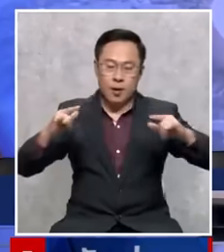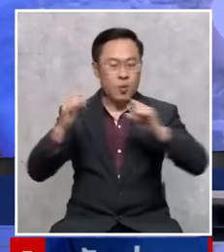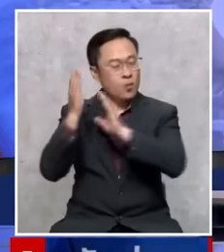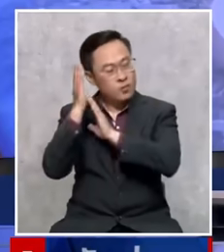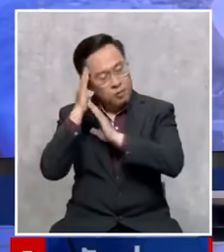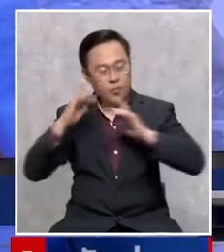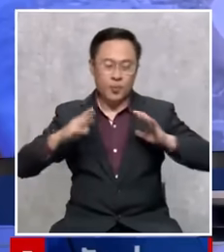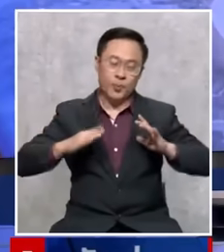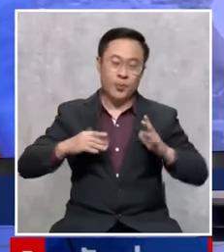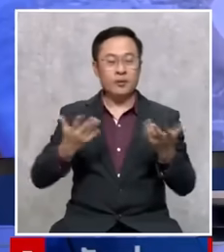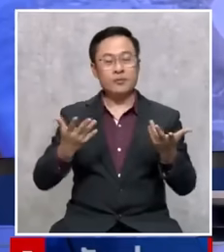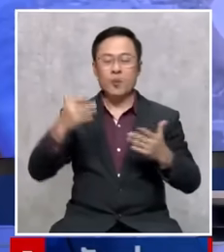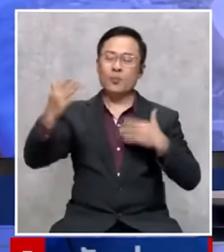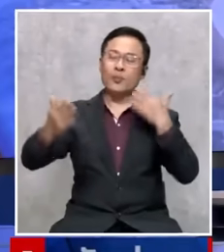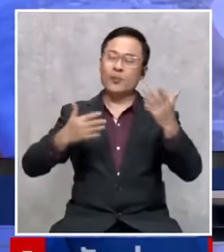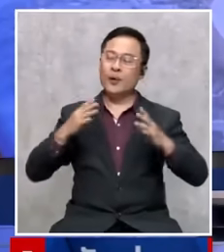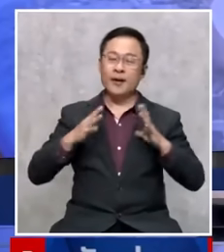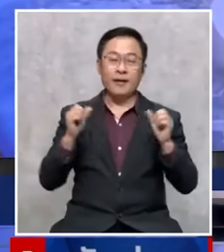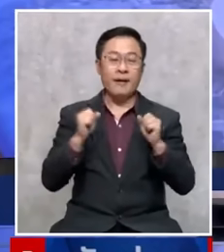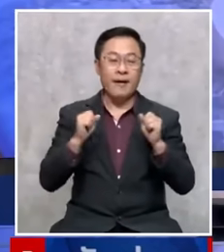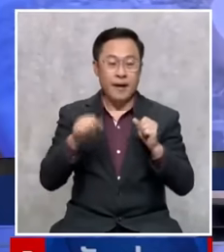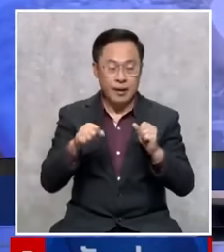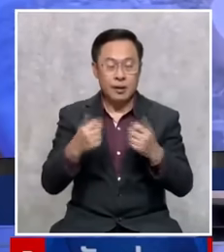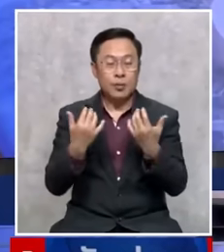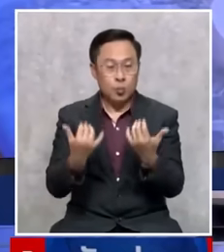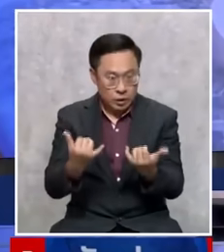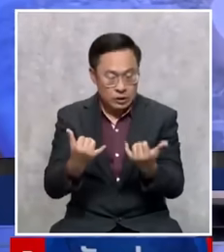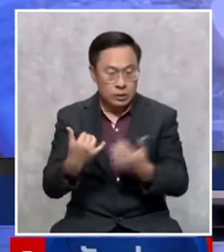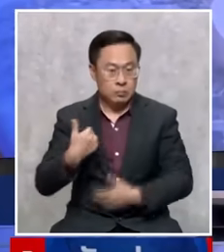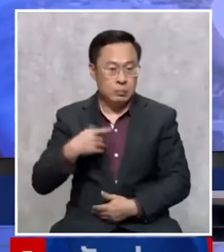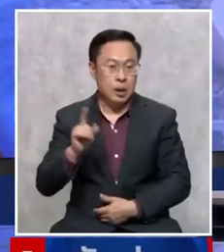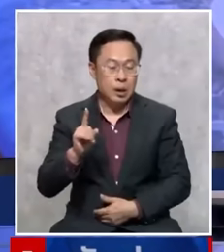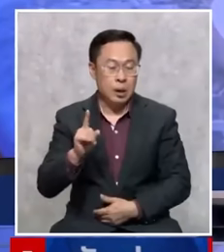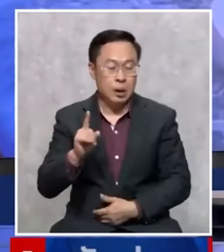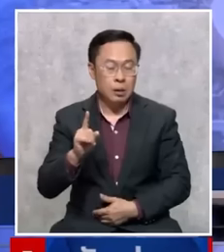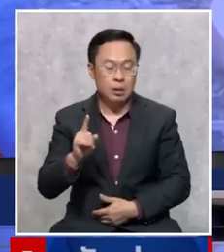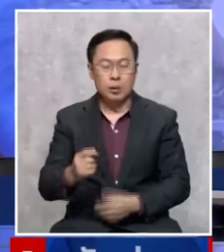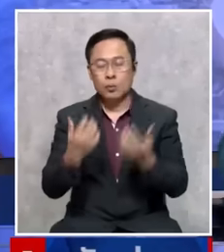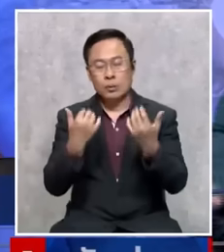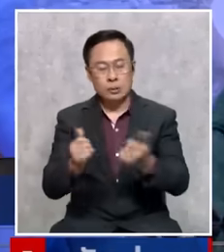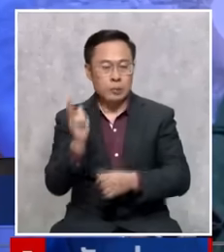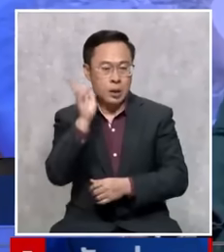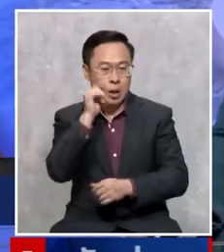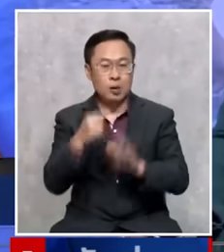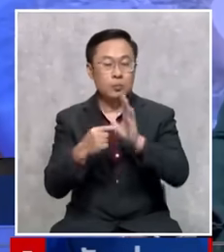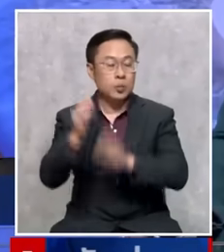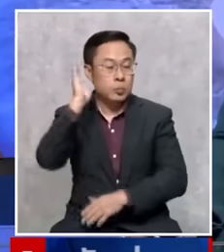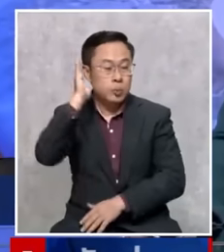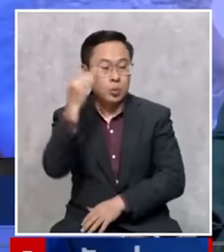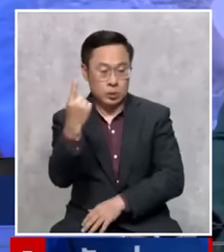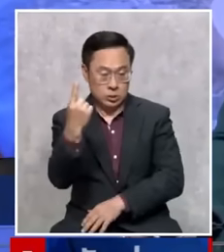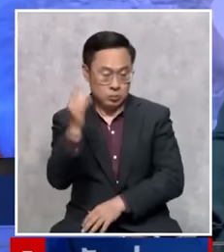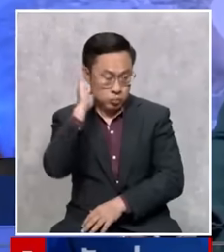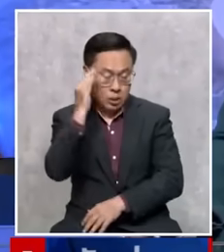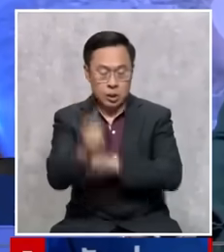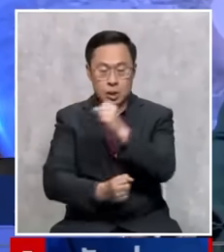บรรยากาศบางชิวๆอ่ะ งั้นชวนคุณผู้ชมมาดูข่าวนี้นะคะแต่ว่าอาจจะไม่ใช่เหตุการณ์ดีสักเท่าไหร่นะคะชายคนหนึ่งค่ะอายุ